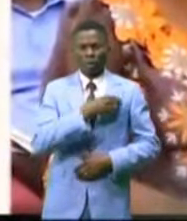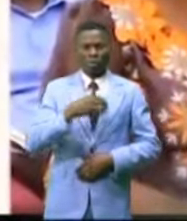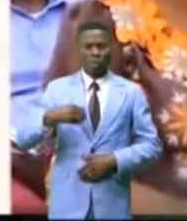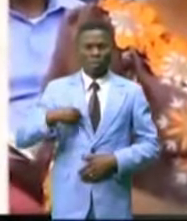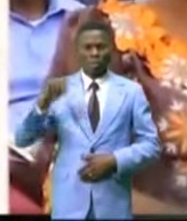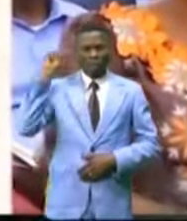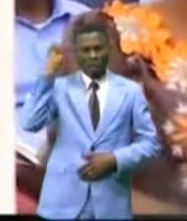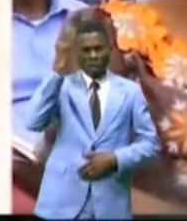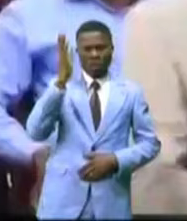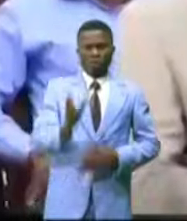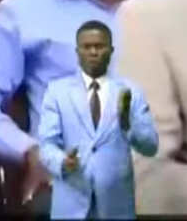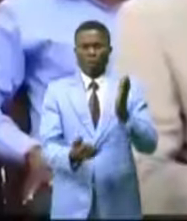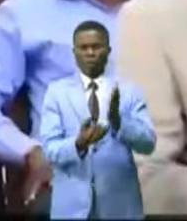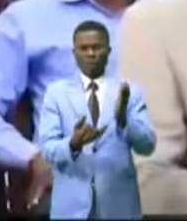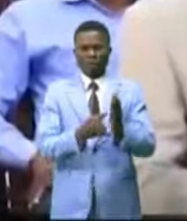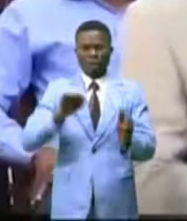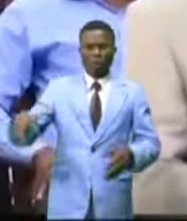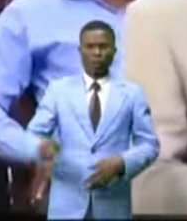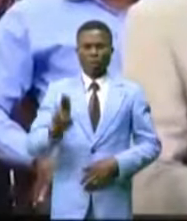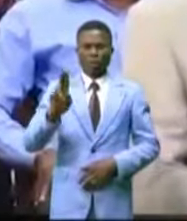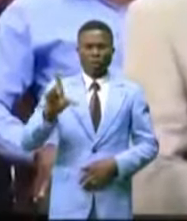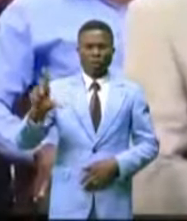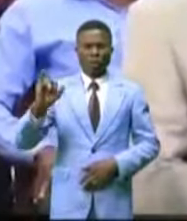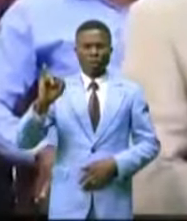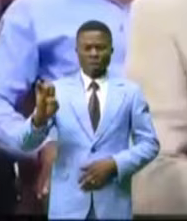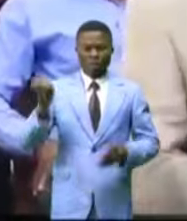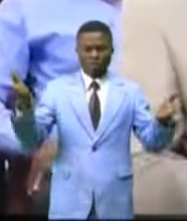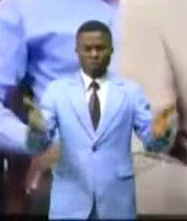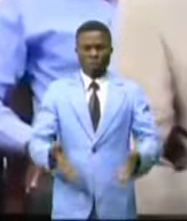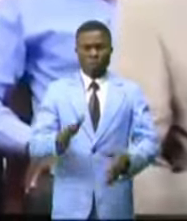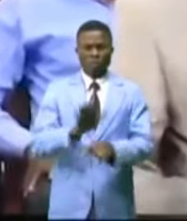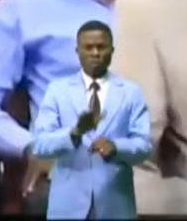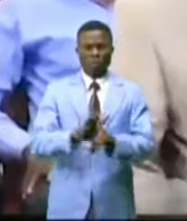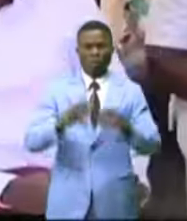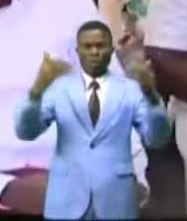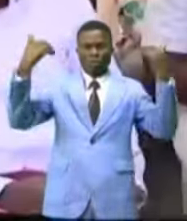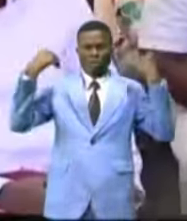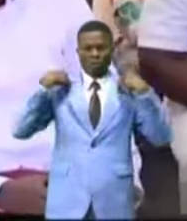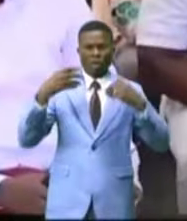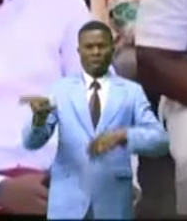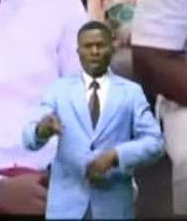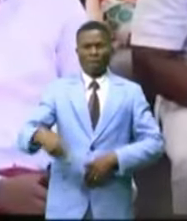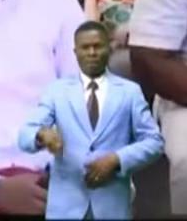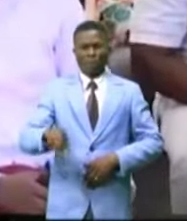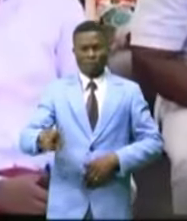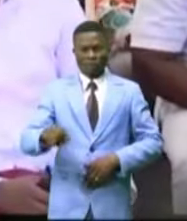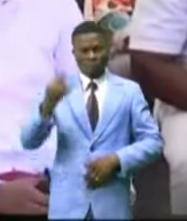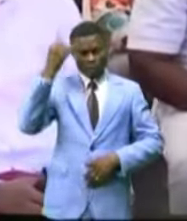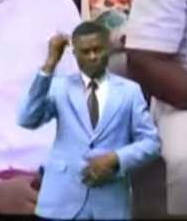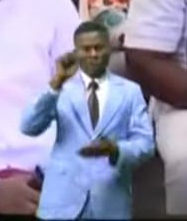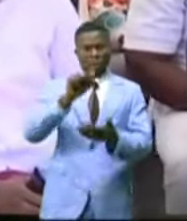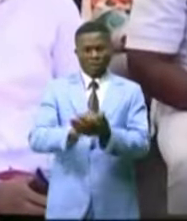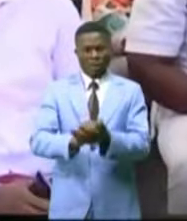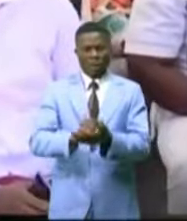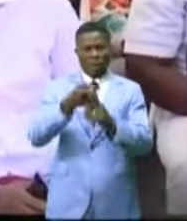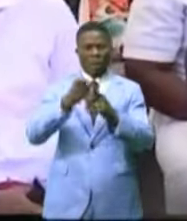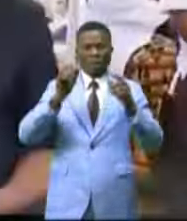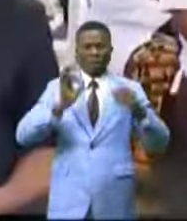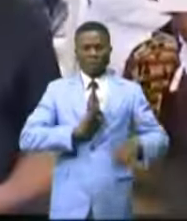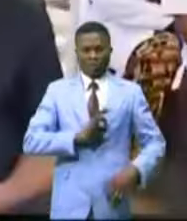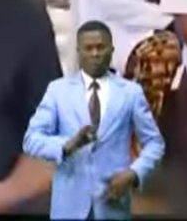province intérimaire Julie calengaabongo en présence de différentes autorités provinciales cette initiative présidentielle